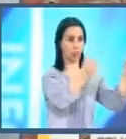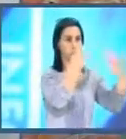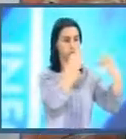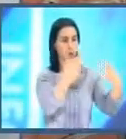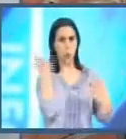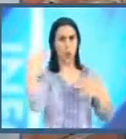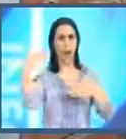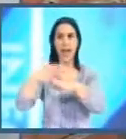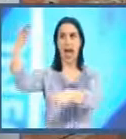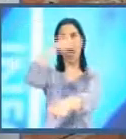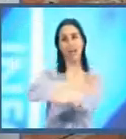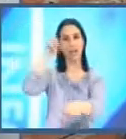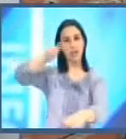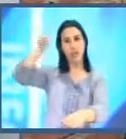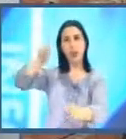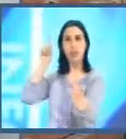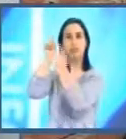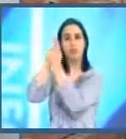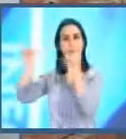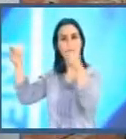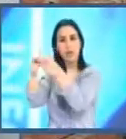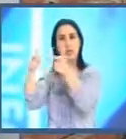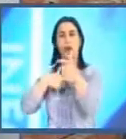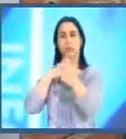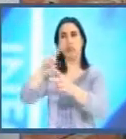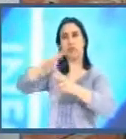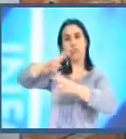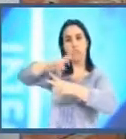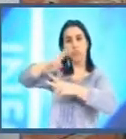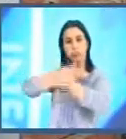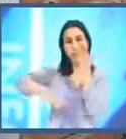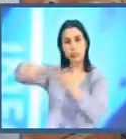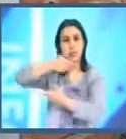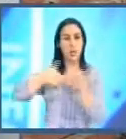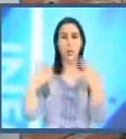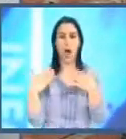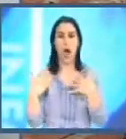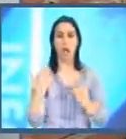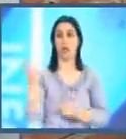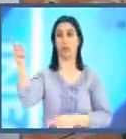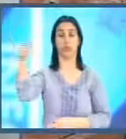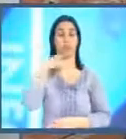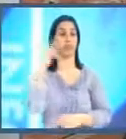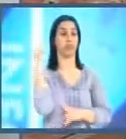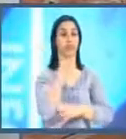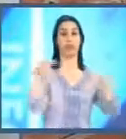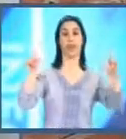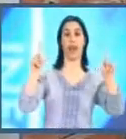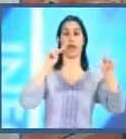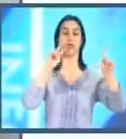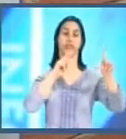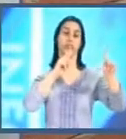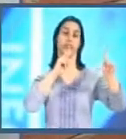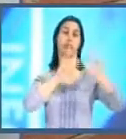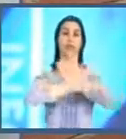hi ha una conversa prèvia, no hi ha un diàleg previ en el que totes les parts mostrin la seva opinió. És, fem això, ho diem per la tele i després ja sortirà el que